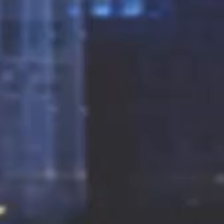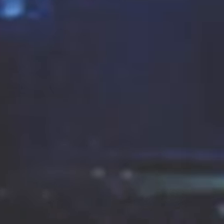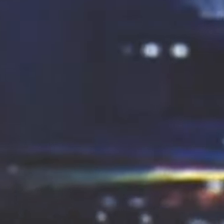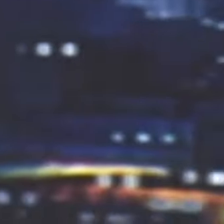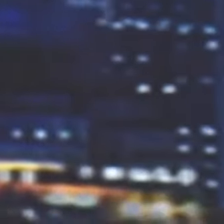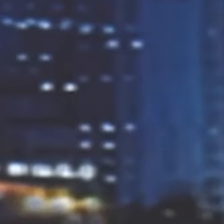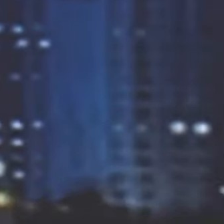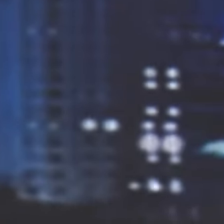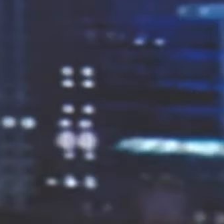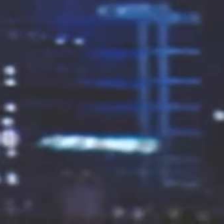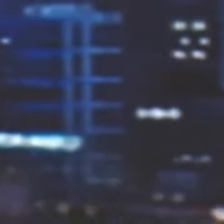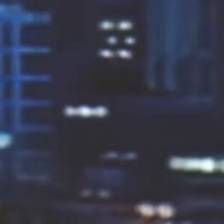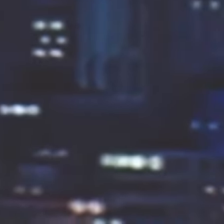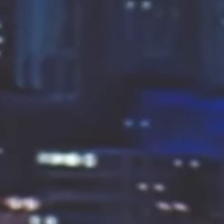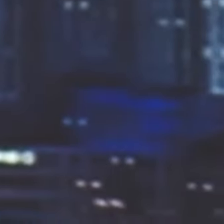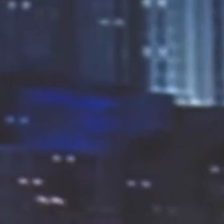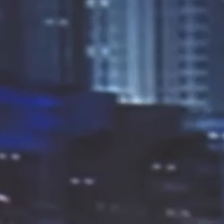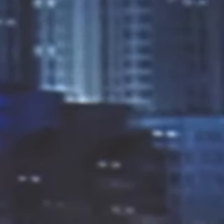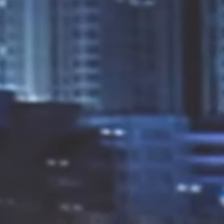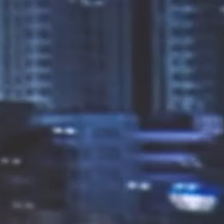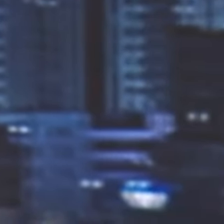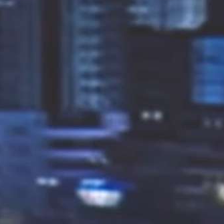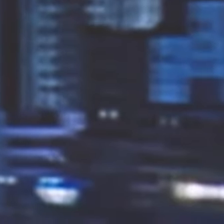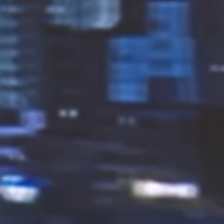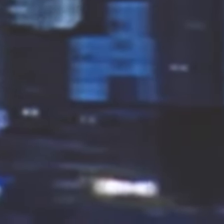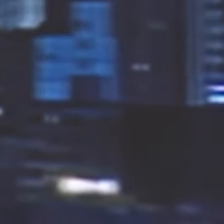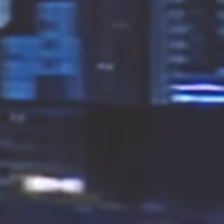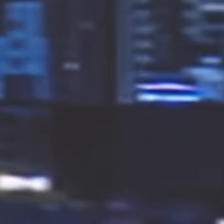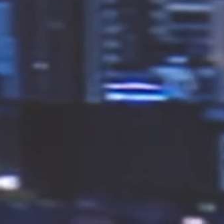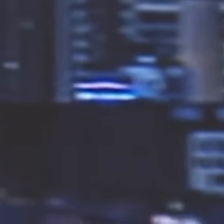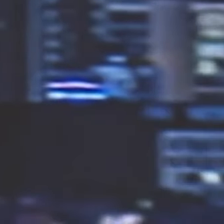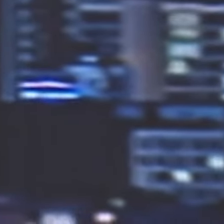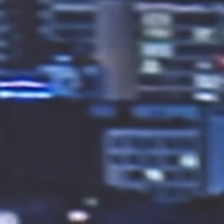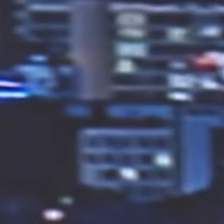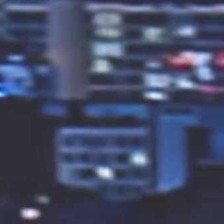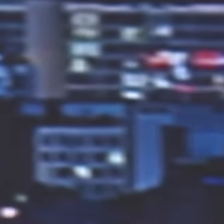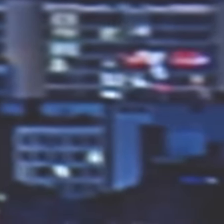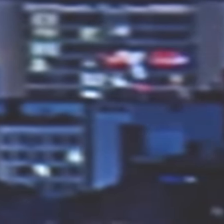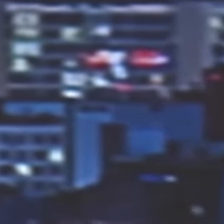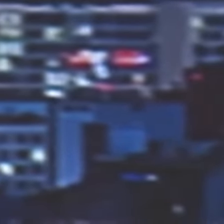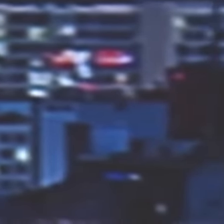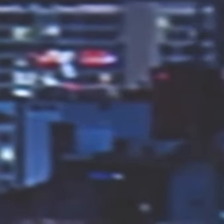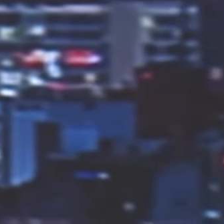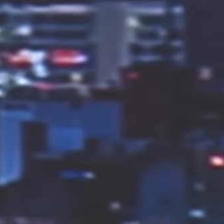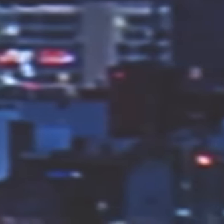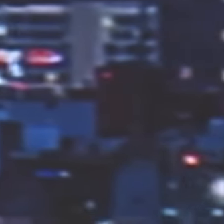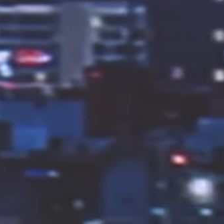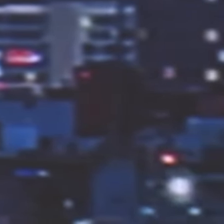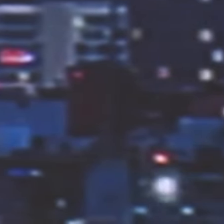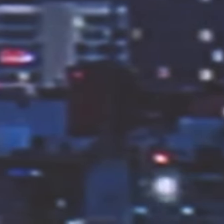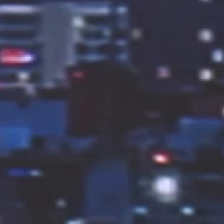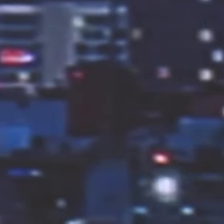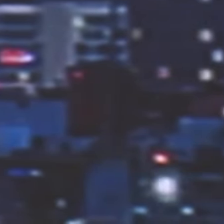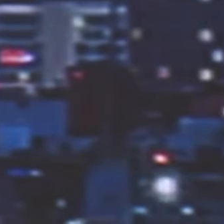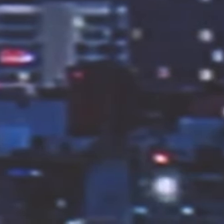JTBC 뉴스를 시청해 주셔서 고맙습니다. 저희는 저녁 6시 50분 뉴스룸에서 뵙겠습니다.